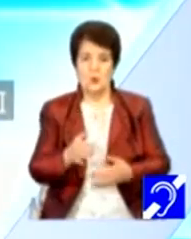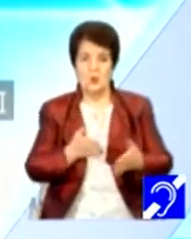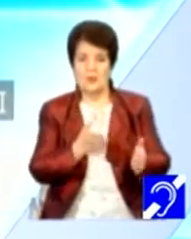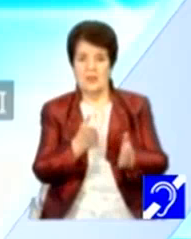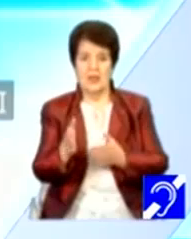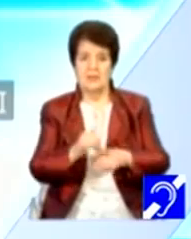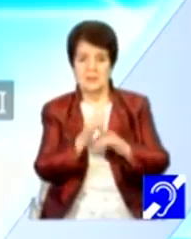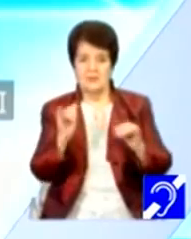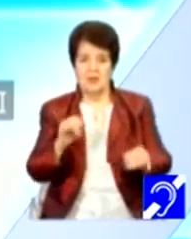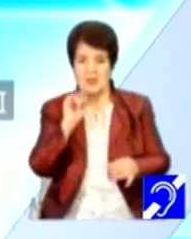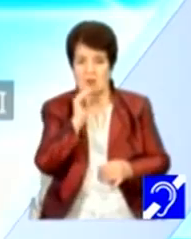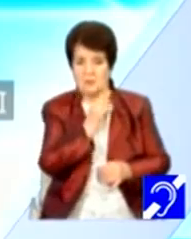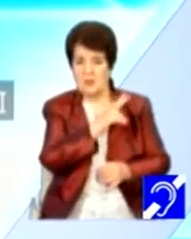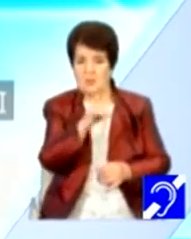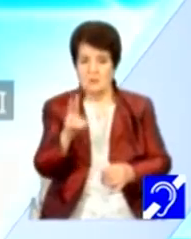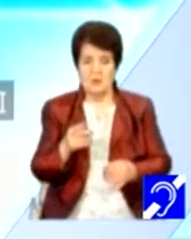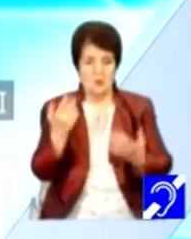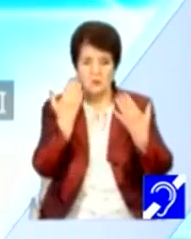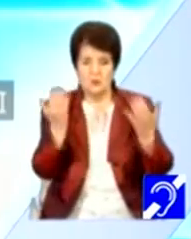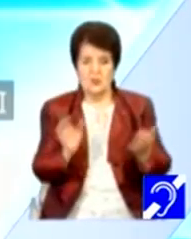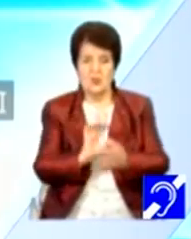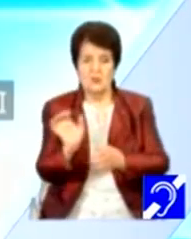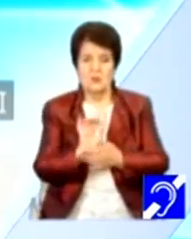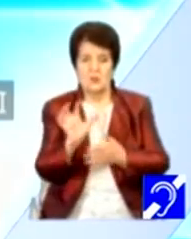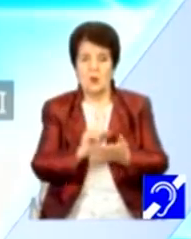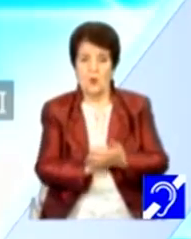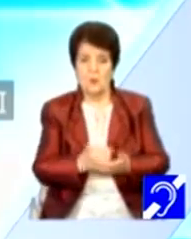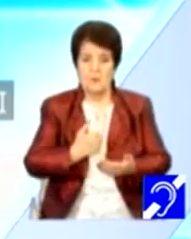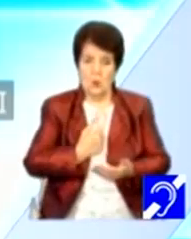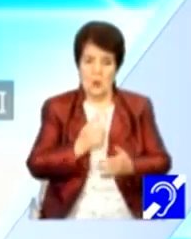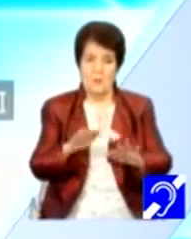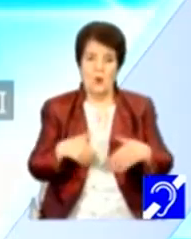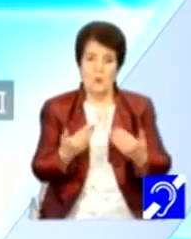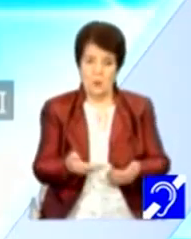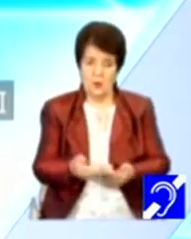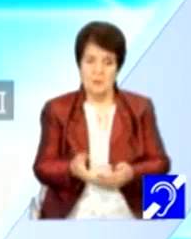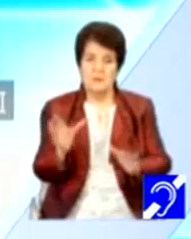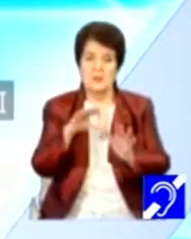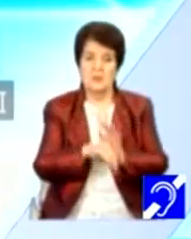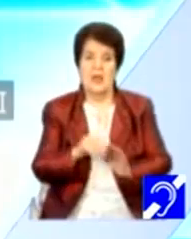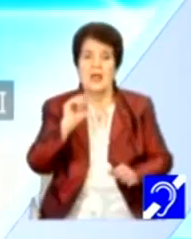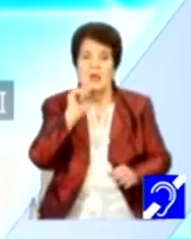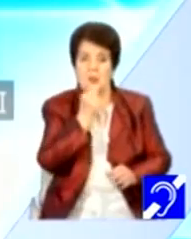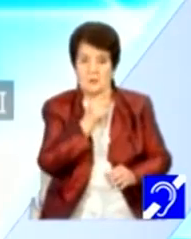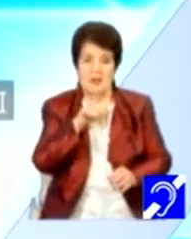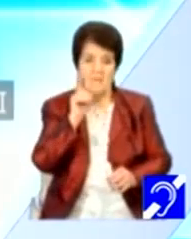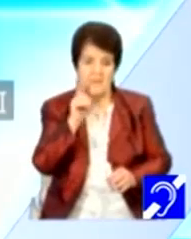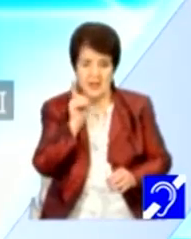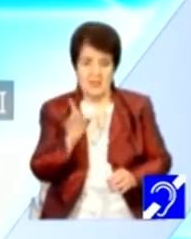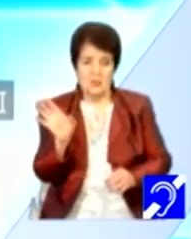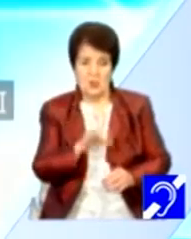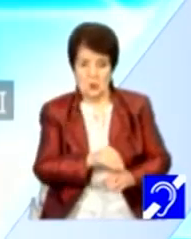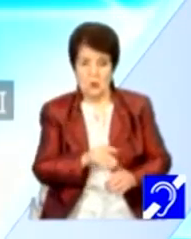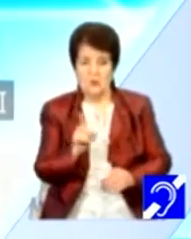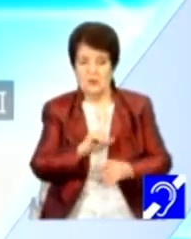oricare dezvoltare economică. Nimeni nu știe ce se produc, cu ce se ocupe. Așa, noi propunem să introducem economia verde. Tot ce